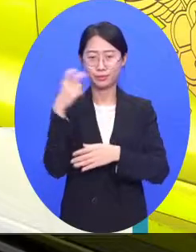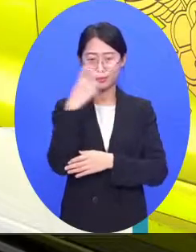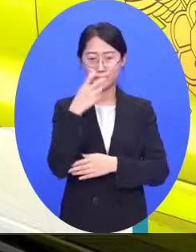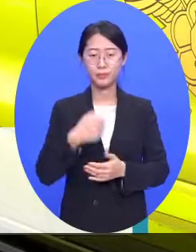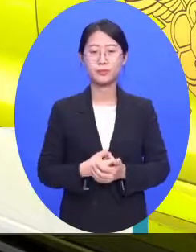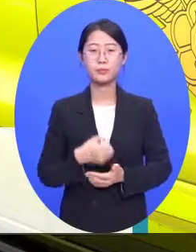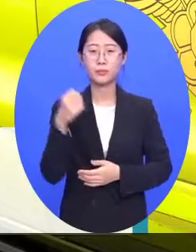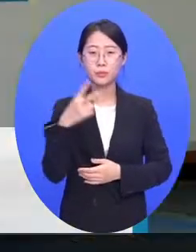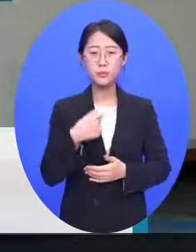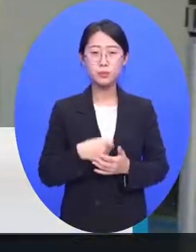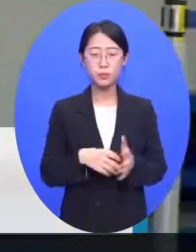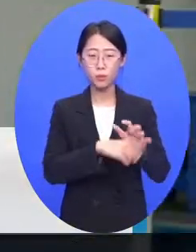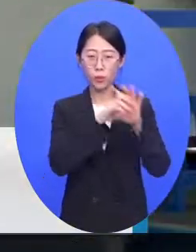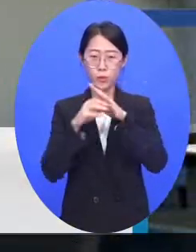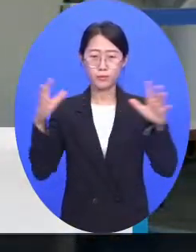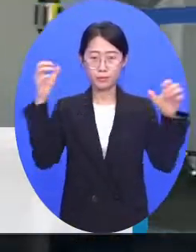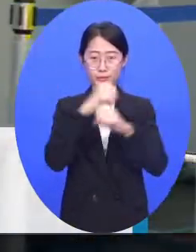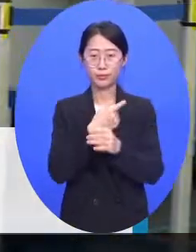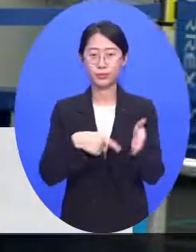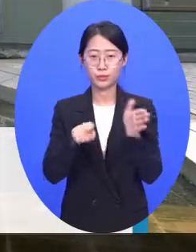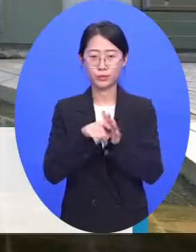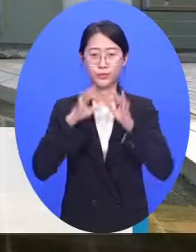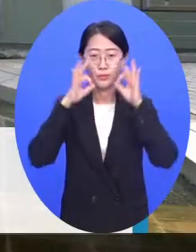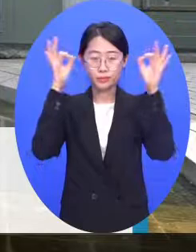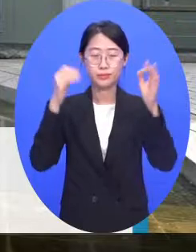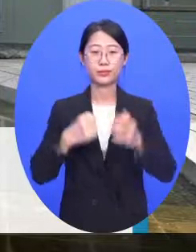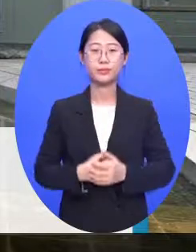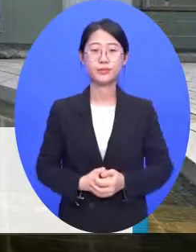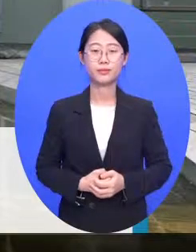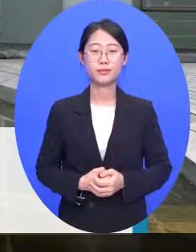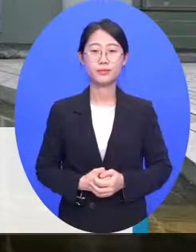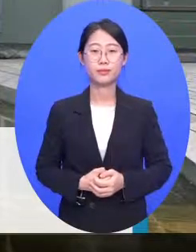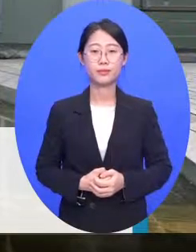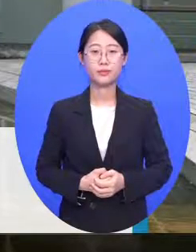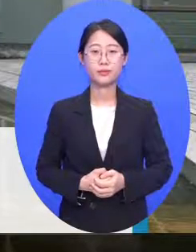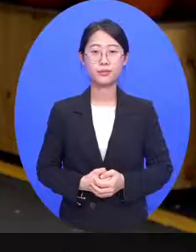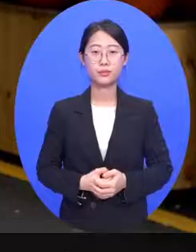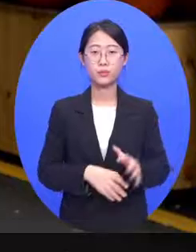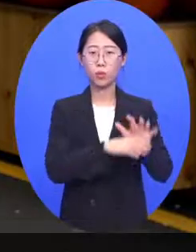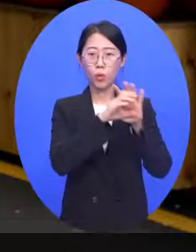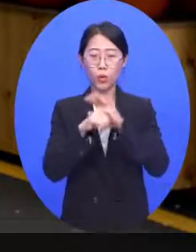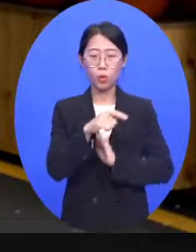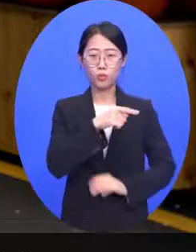코로나19의 조속한 극복에도 모든 역량을 집중하겠다고 밝혔습니다.